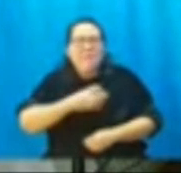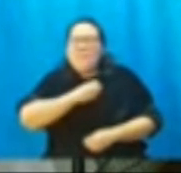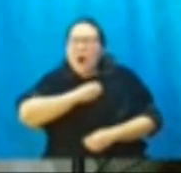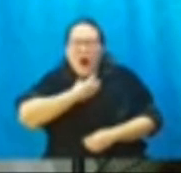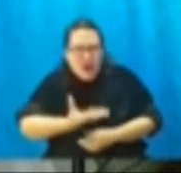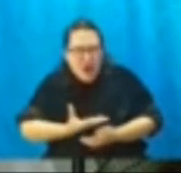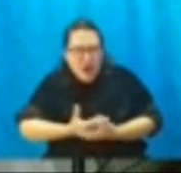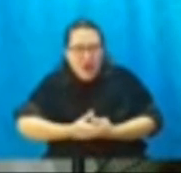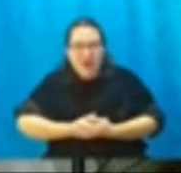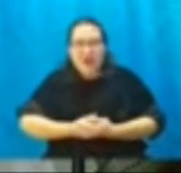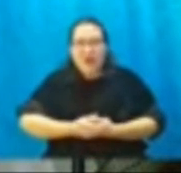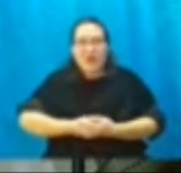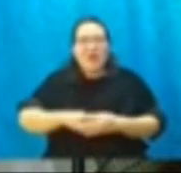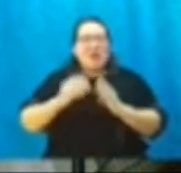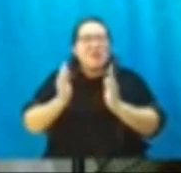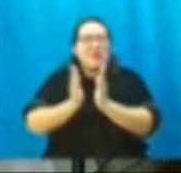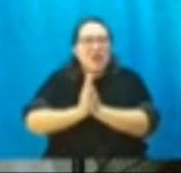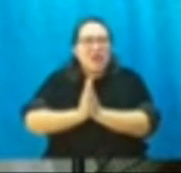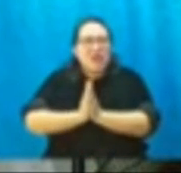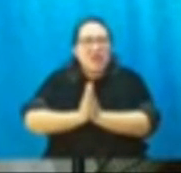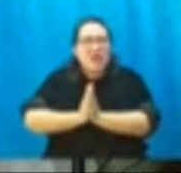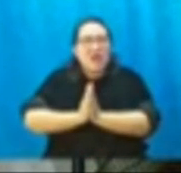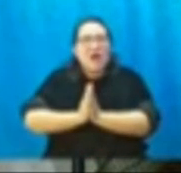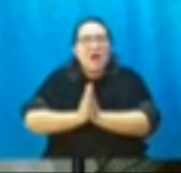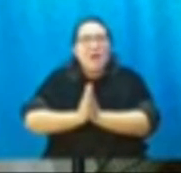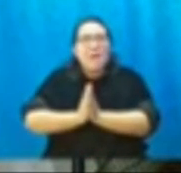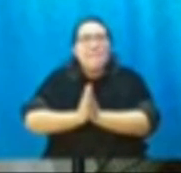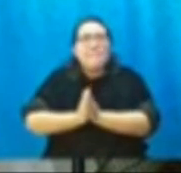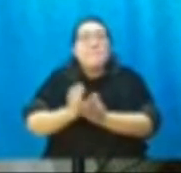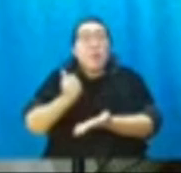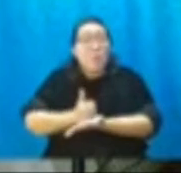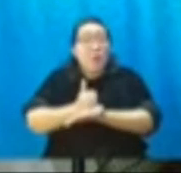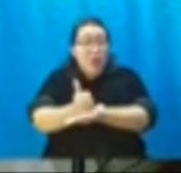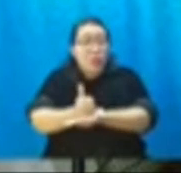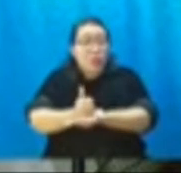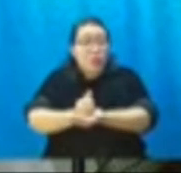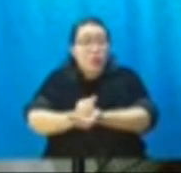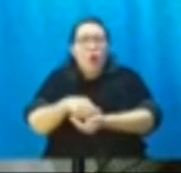kalau pelayanan sakramen orang sakit tidak bisa diberikan